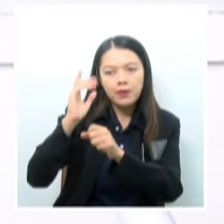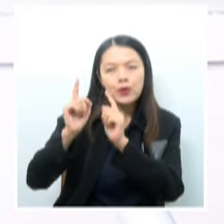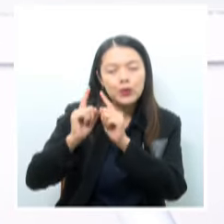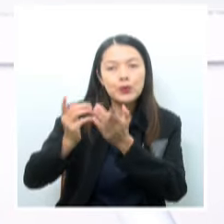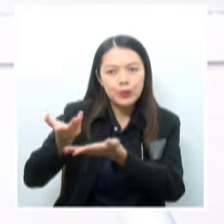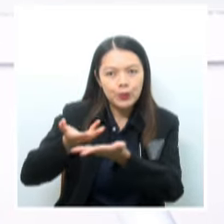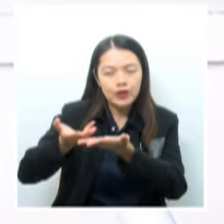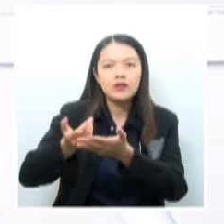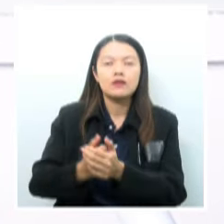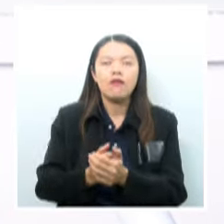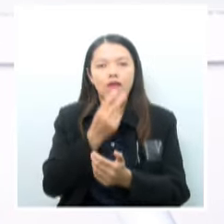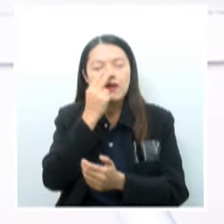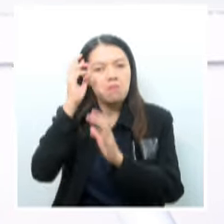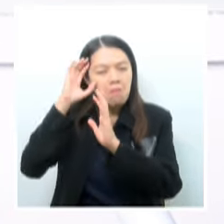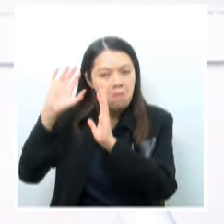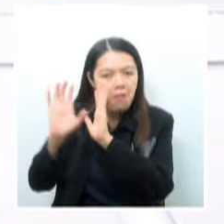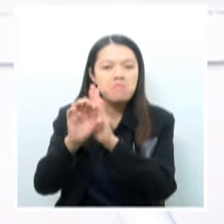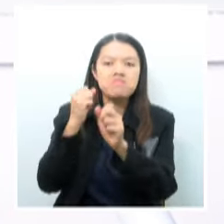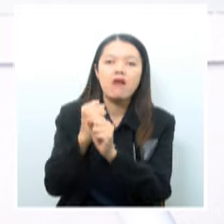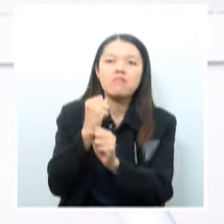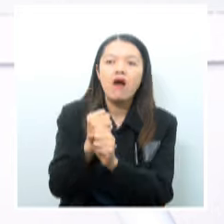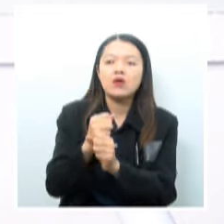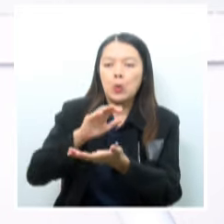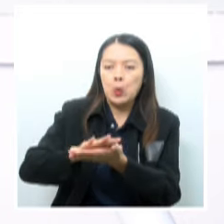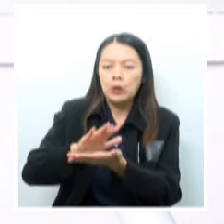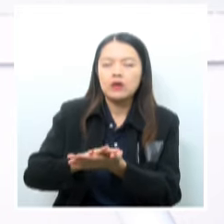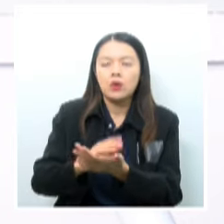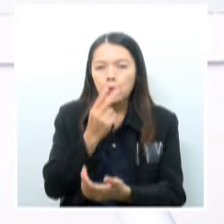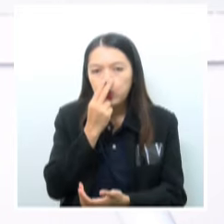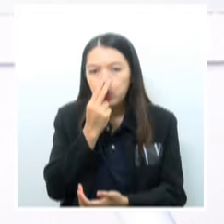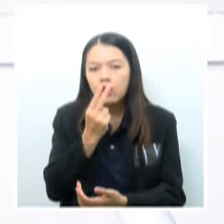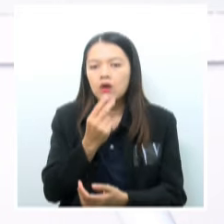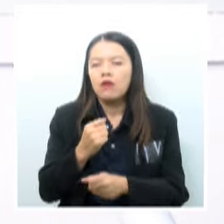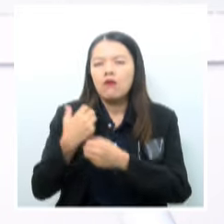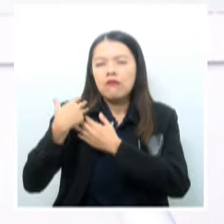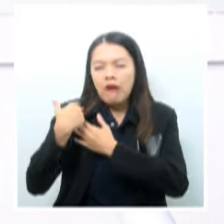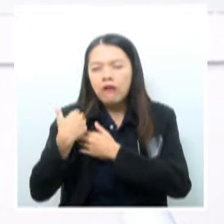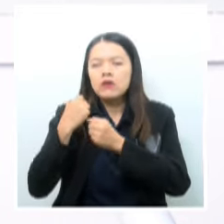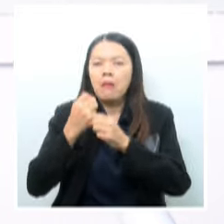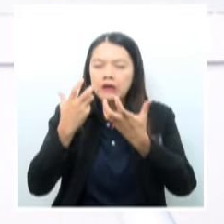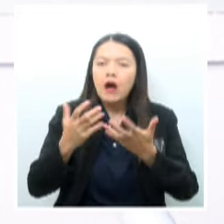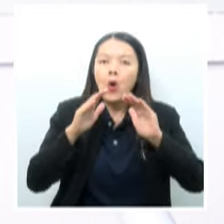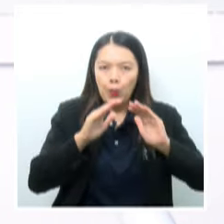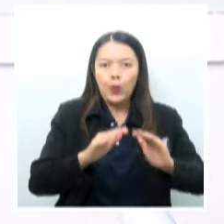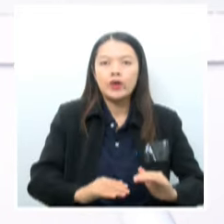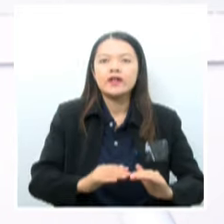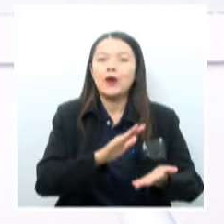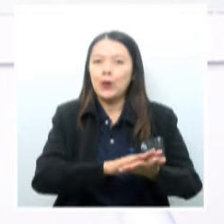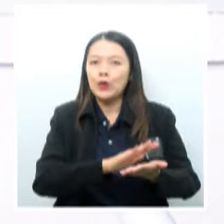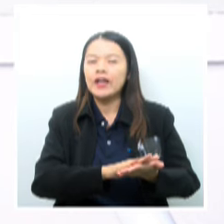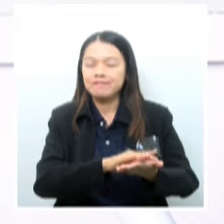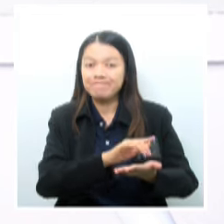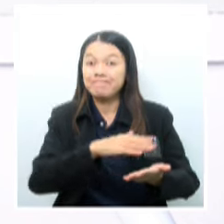นคุยทำให้เราได้เห็นภาพบริบทของการดำเนินงานที่เรานั้นจะร่วมกันในการลดภาระให้ ให้กับคุณครูแล้วก็บุคลากรทางการ